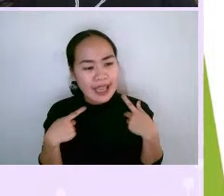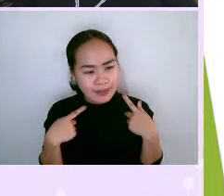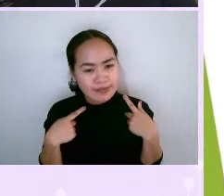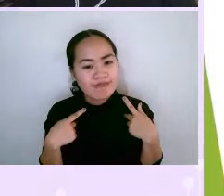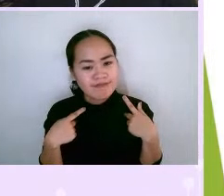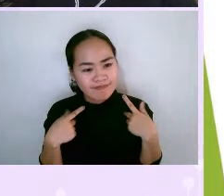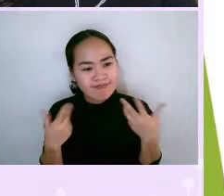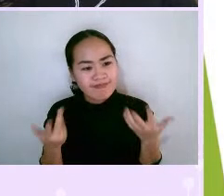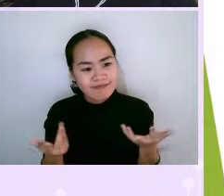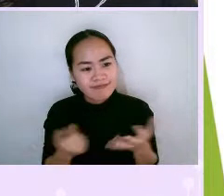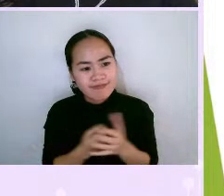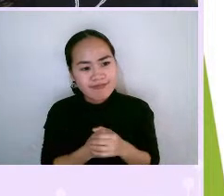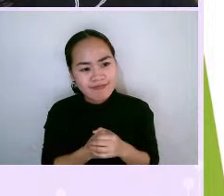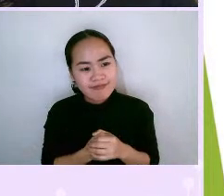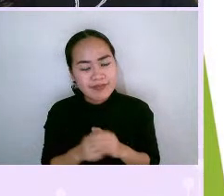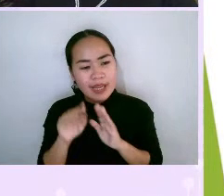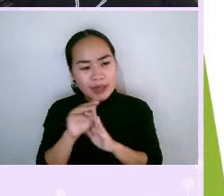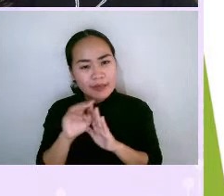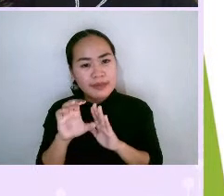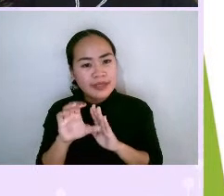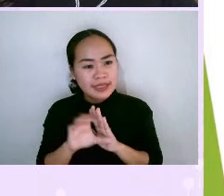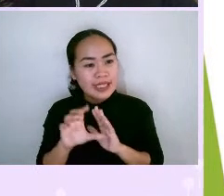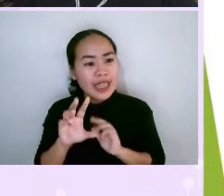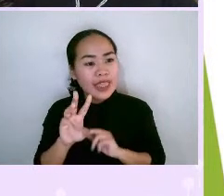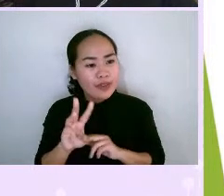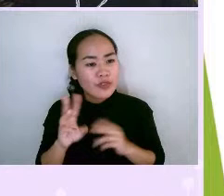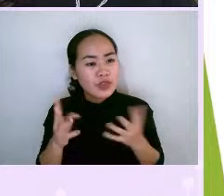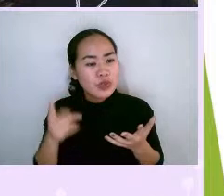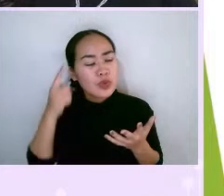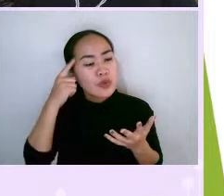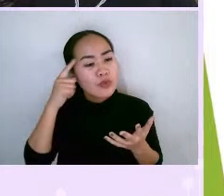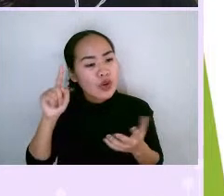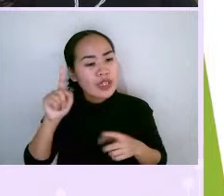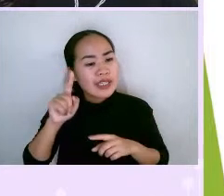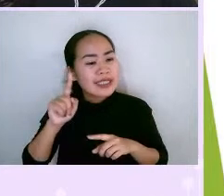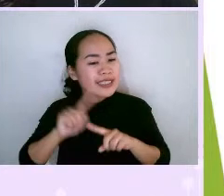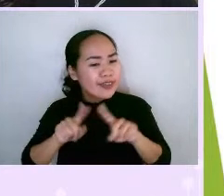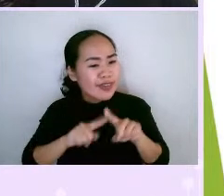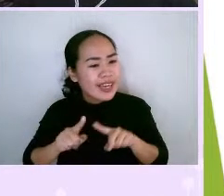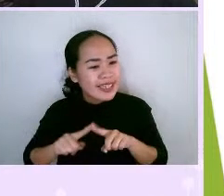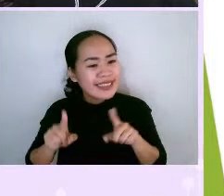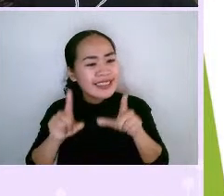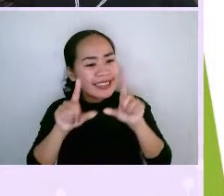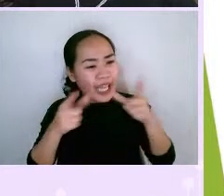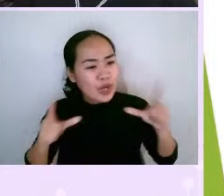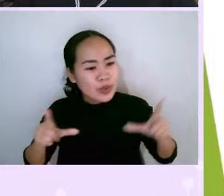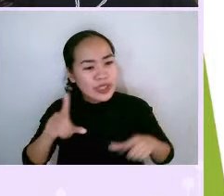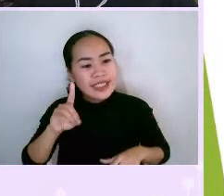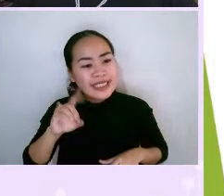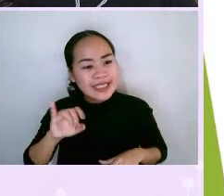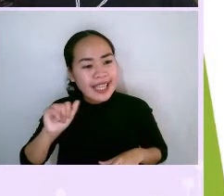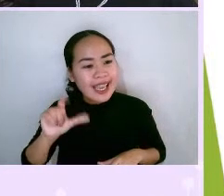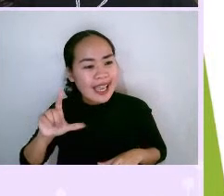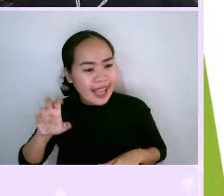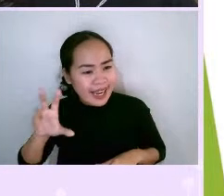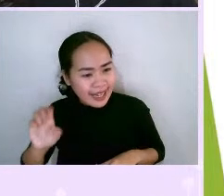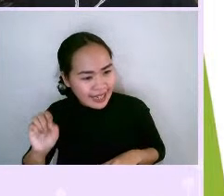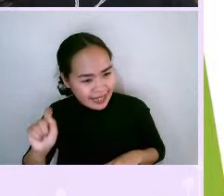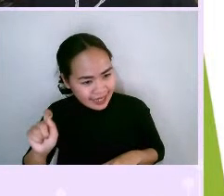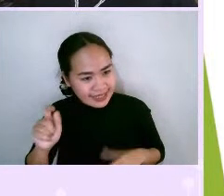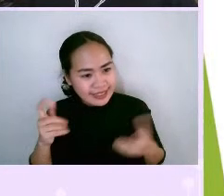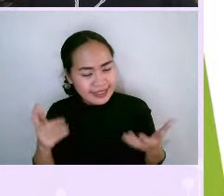versions ng MCW, iba-ibang dialects. Okay, so next po,